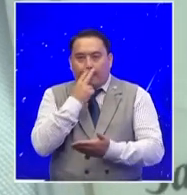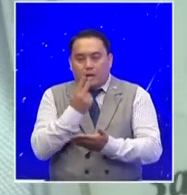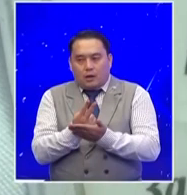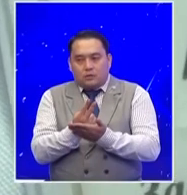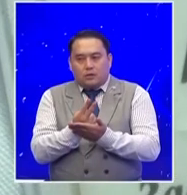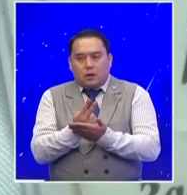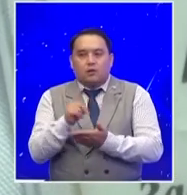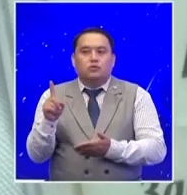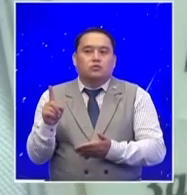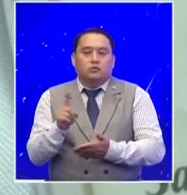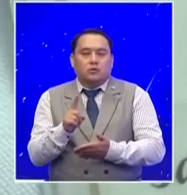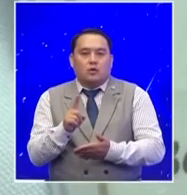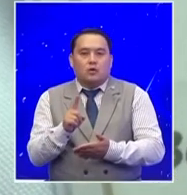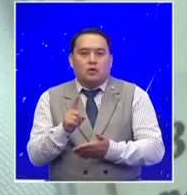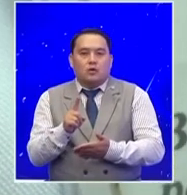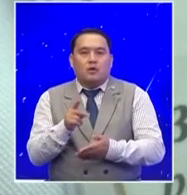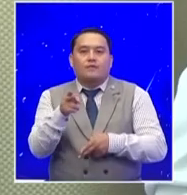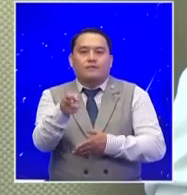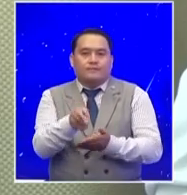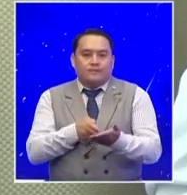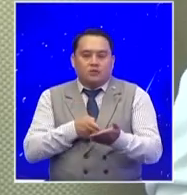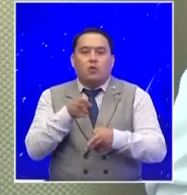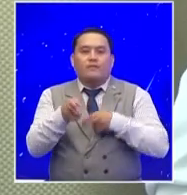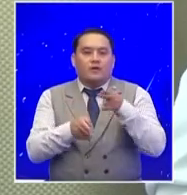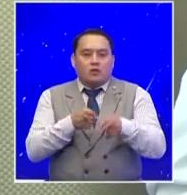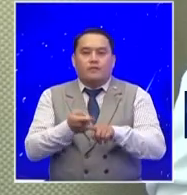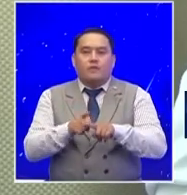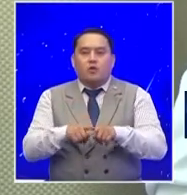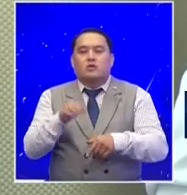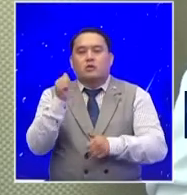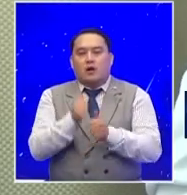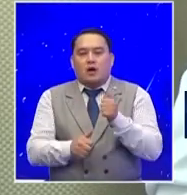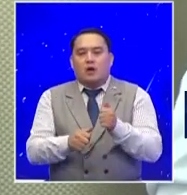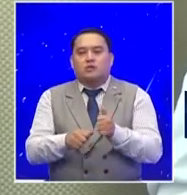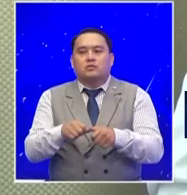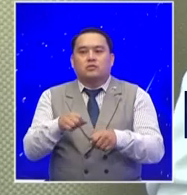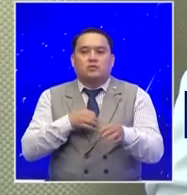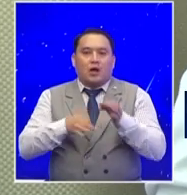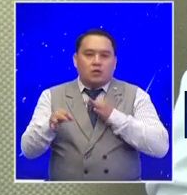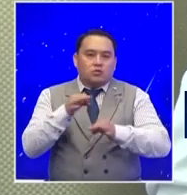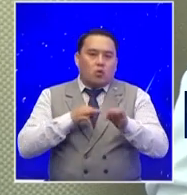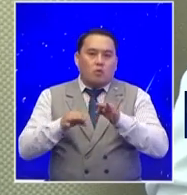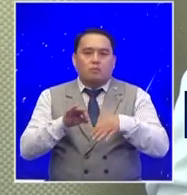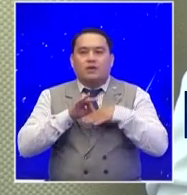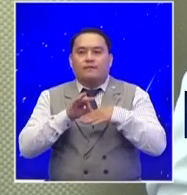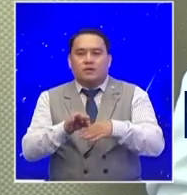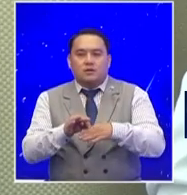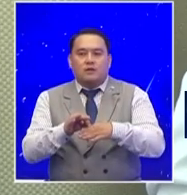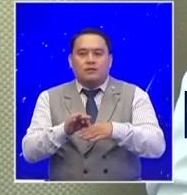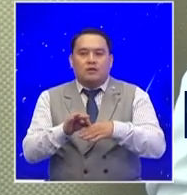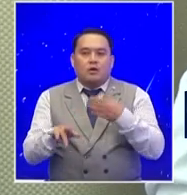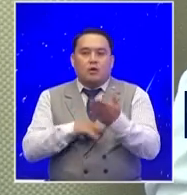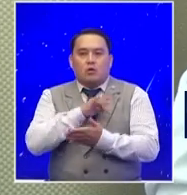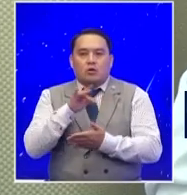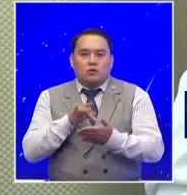родоразрешение путем кесарево сечения. Ежедневно проводились консилиумы совместно с гинекологами,